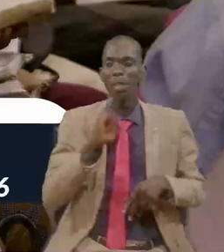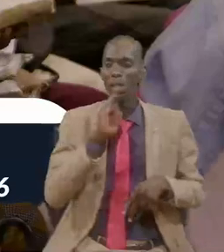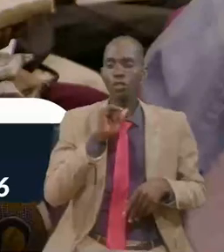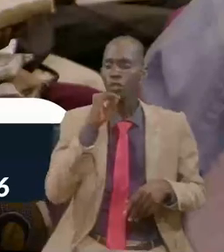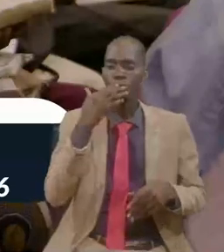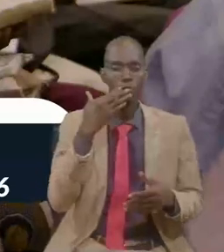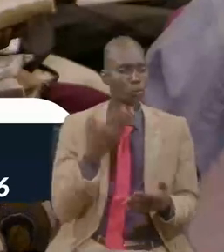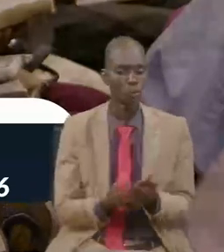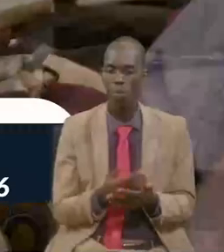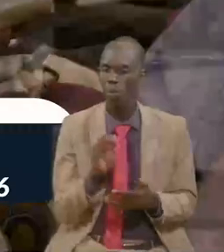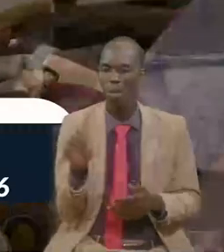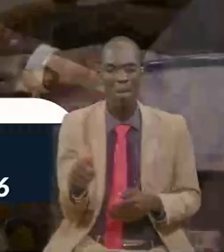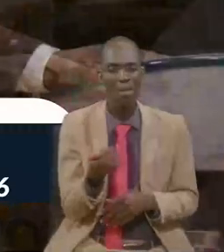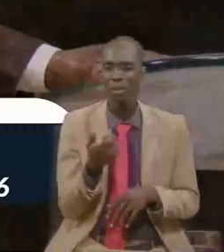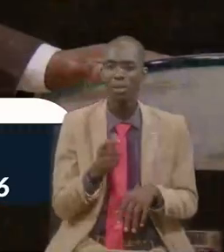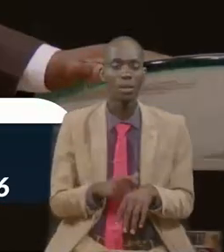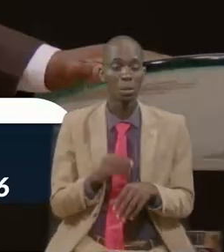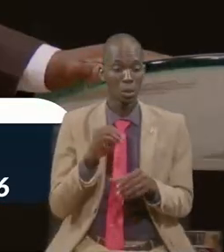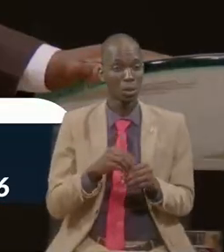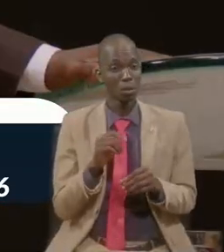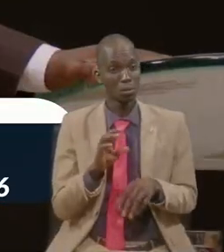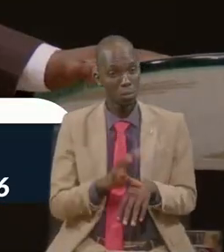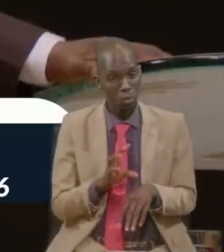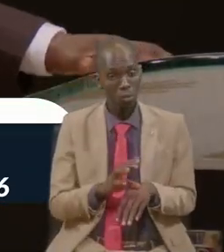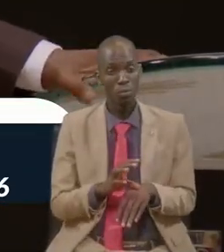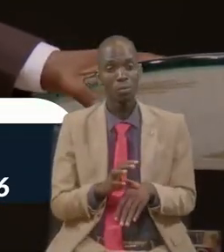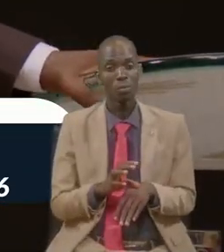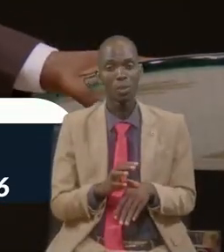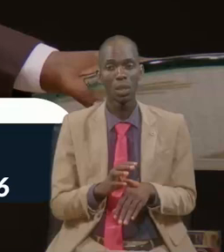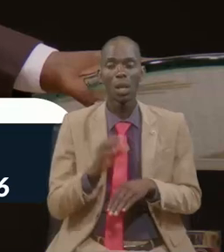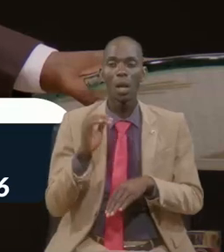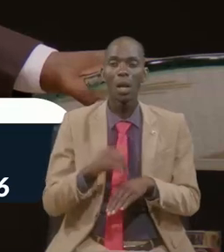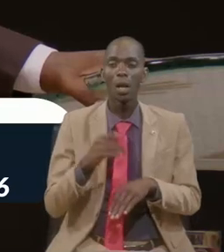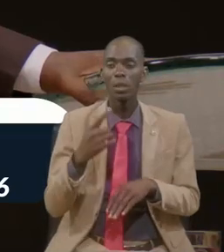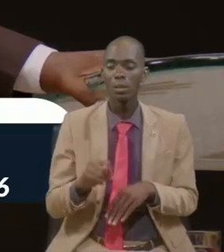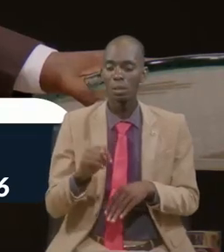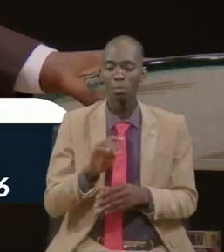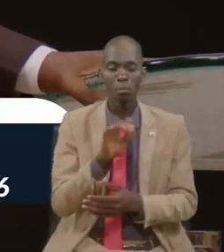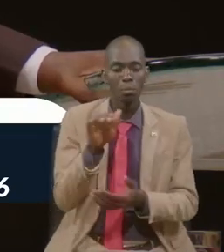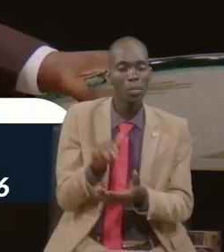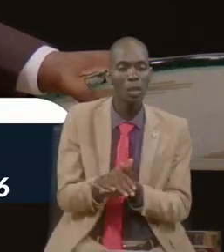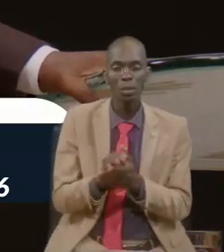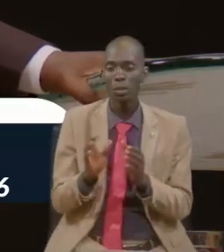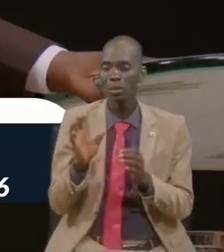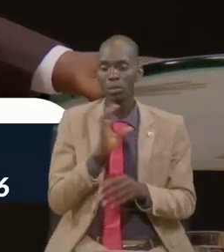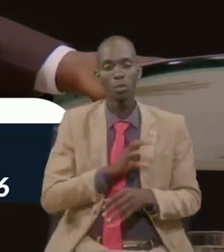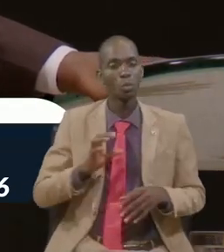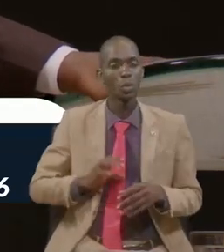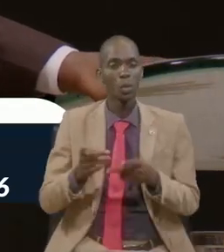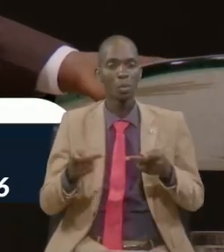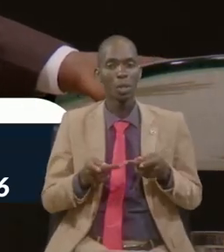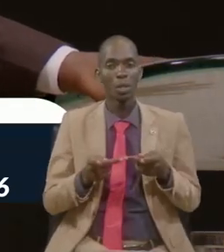Pour avoir égard à quelqu'un n'est pas bon. Dans